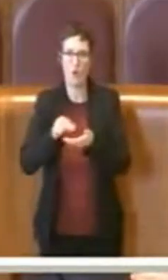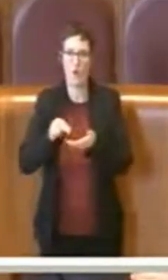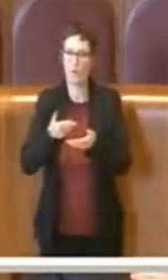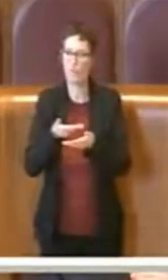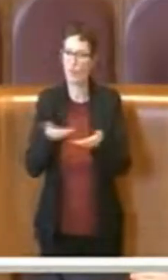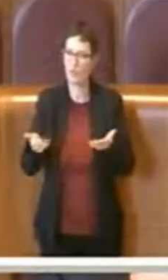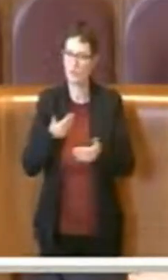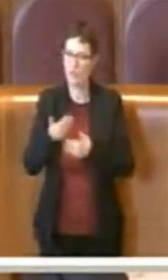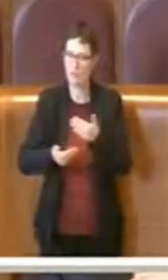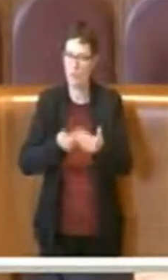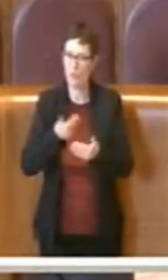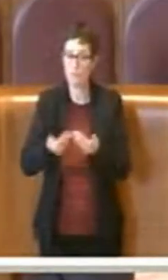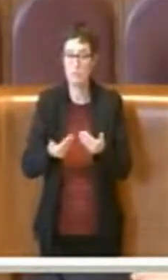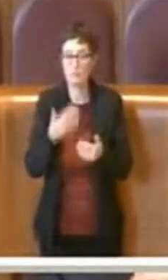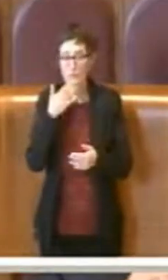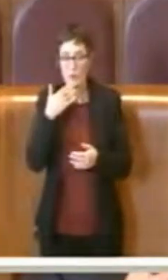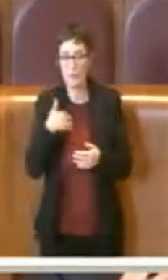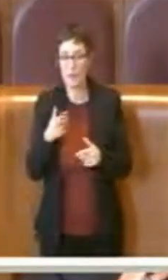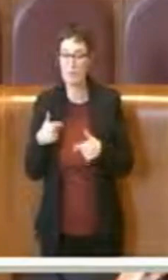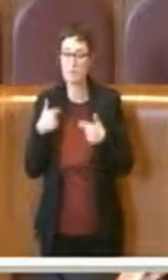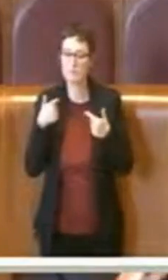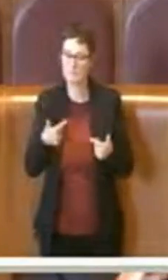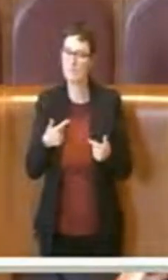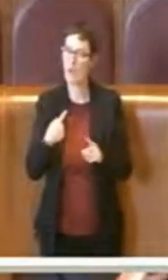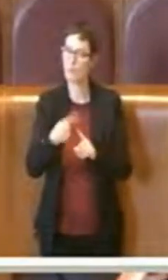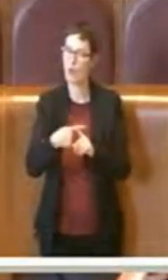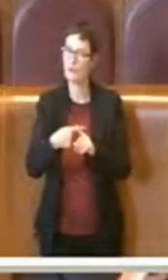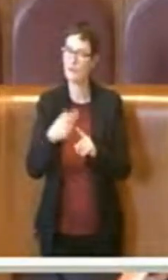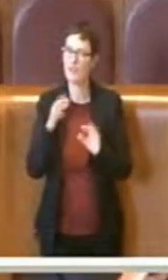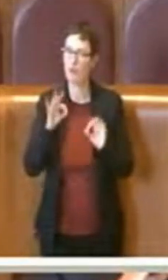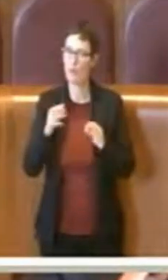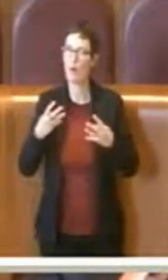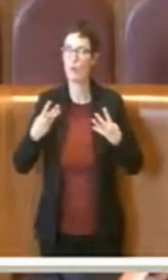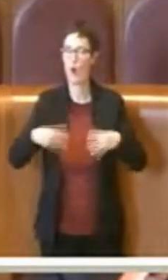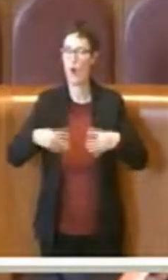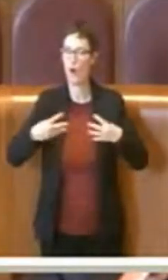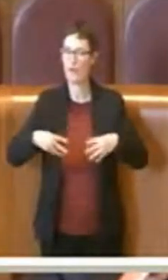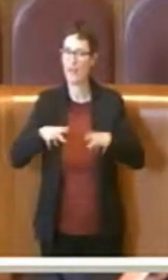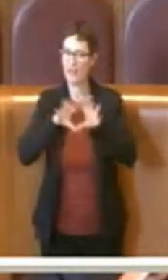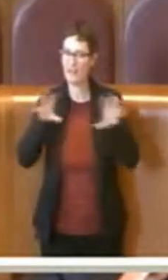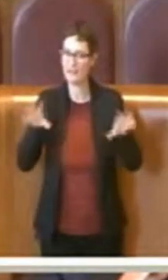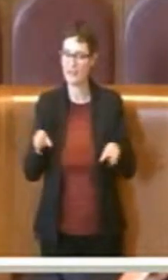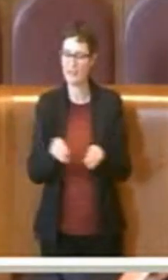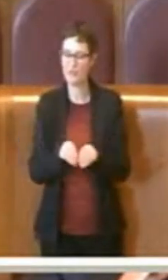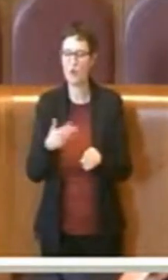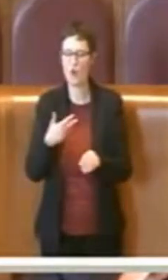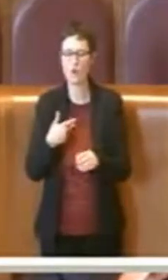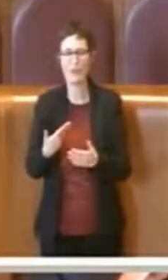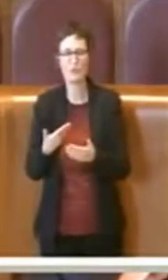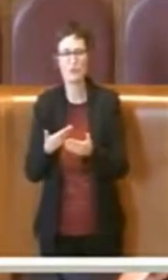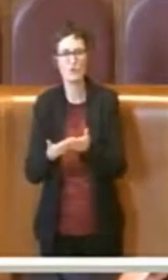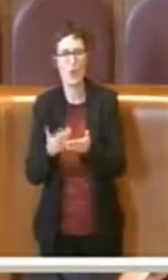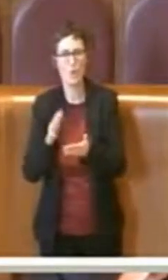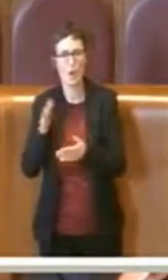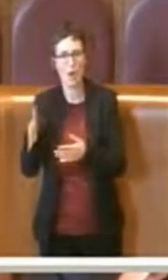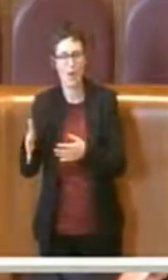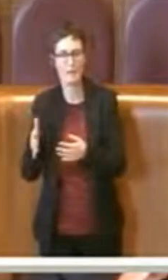anche sull'organizzazione. Da questo punto di vista, successivamente c'è anche un'altra proposta di delibera che